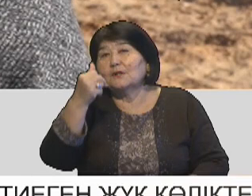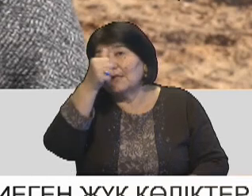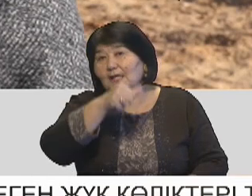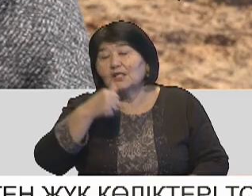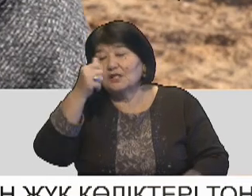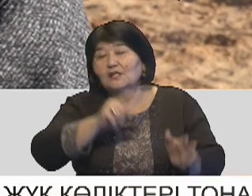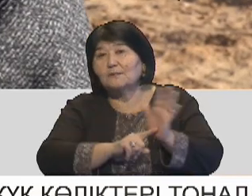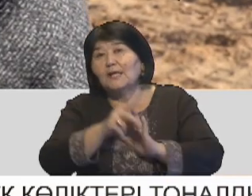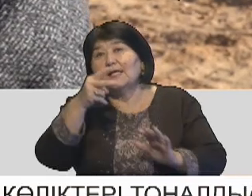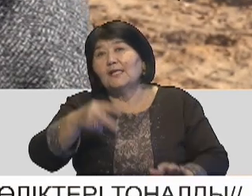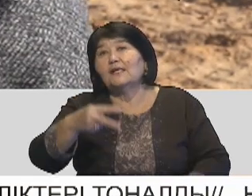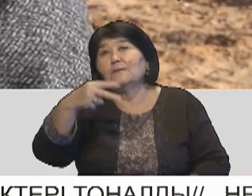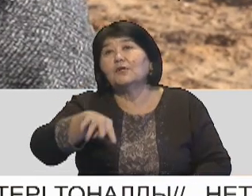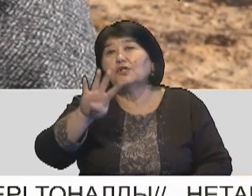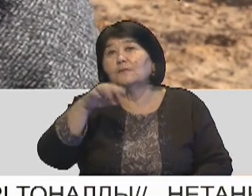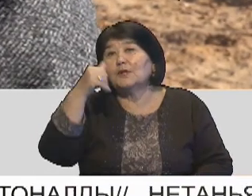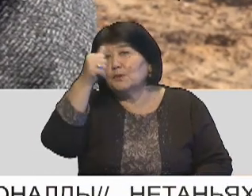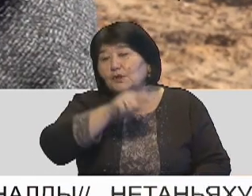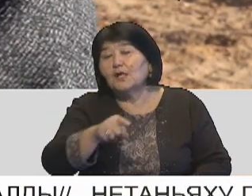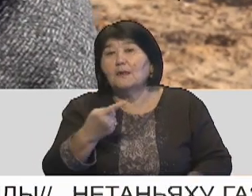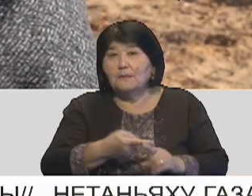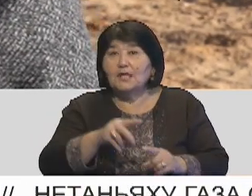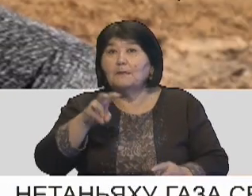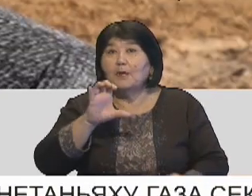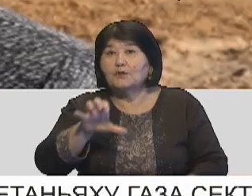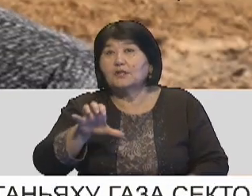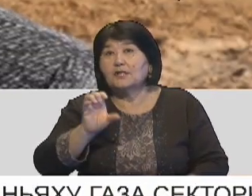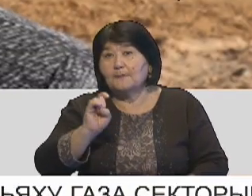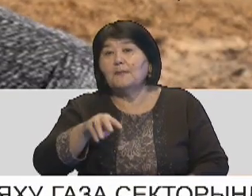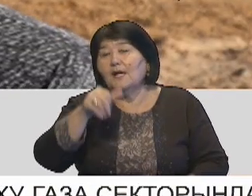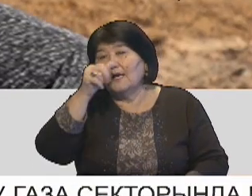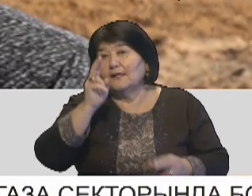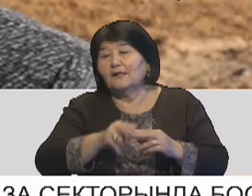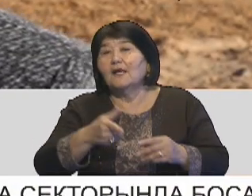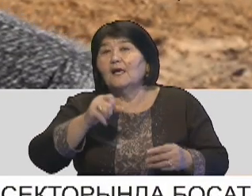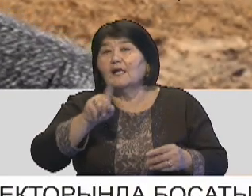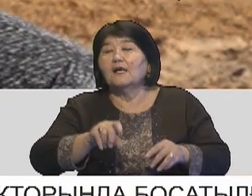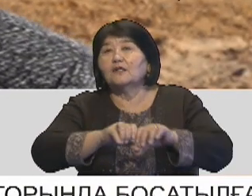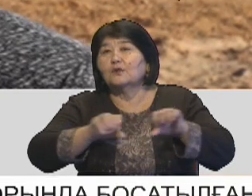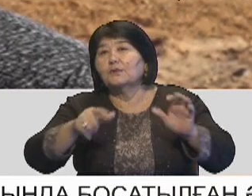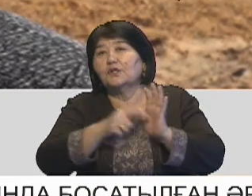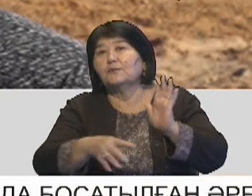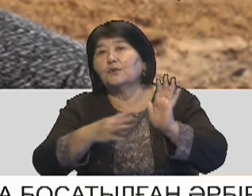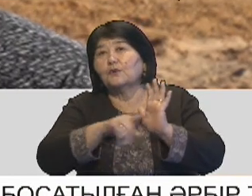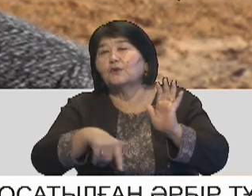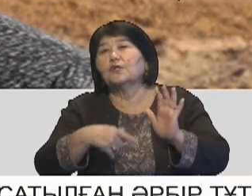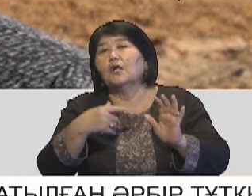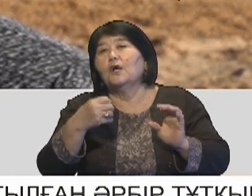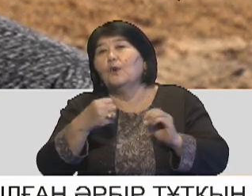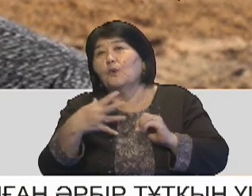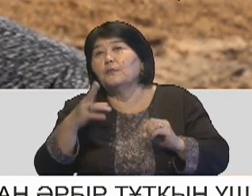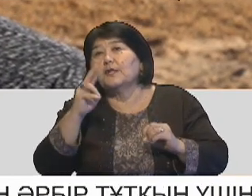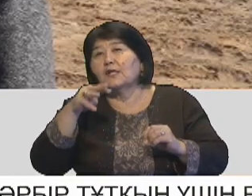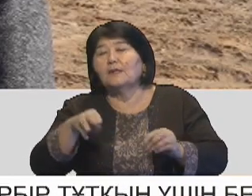басталып, 2024 жылы міне маусым айында аяқталды. Газ құбыры 79,915 километр